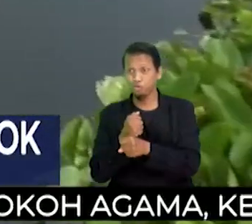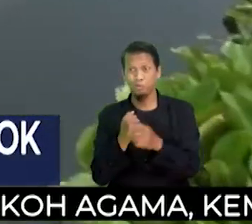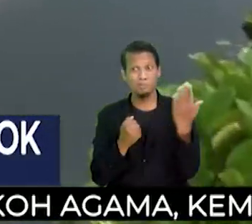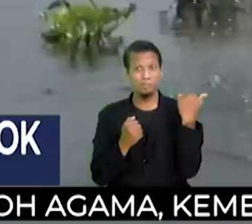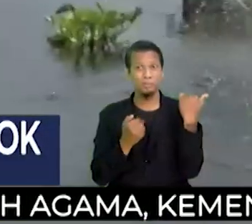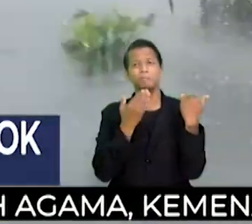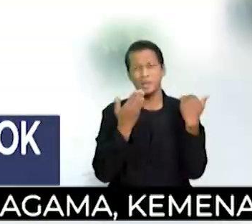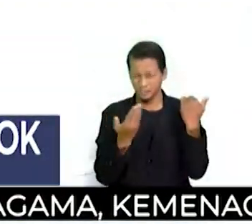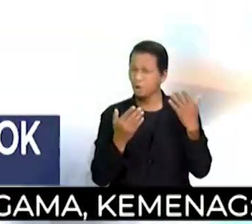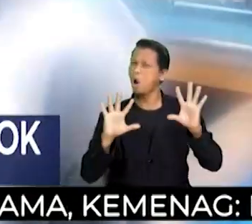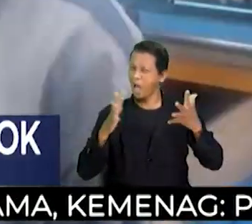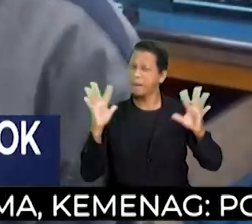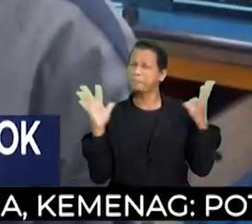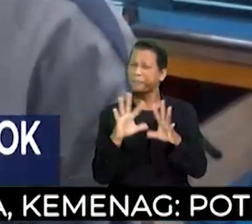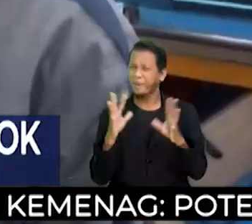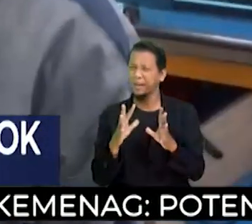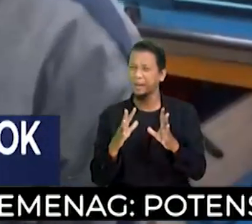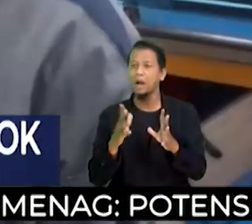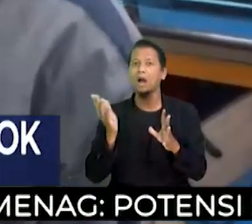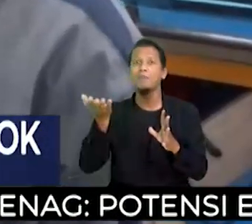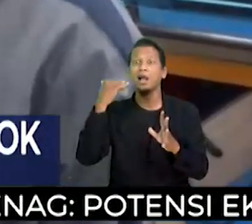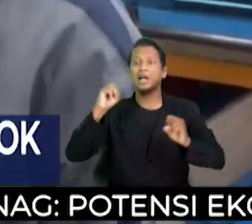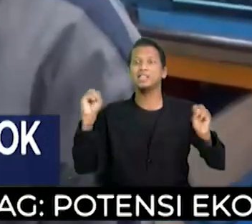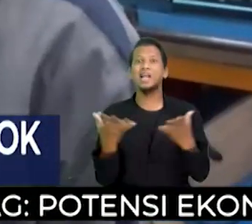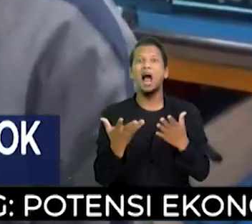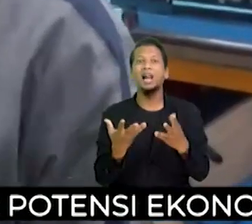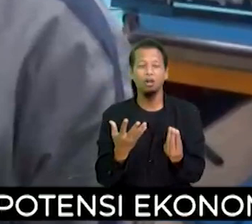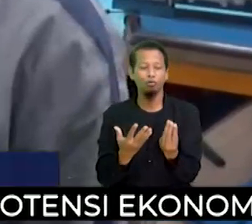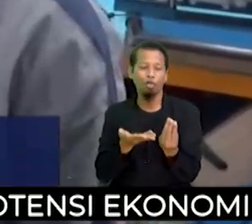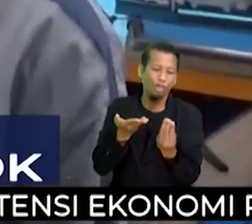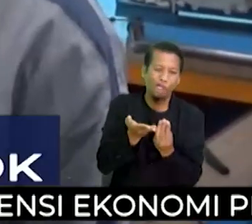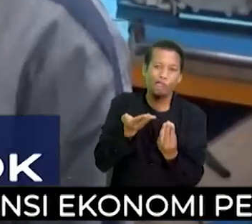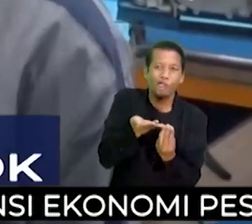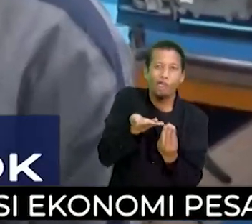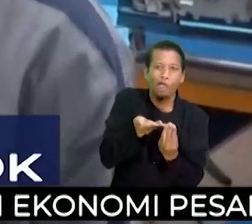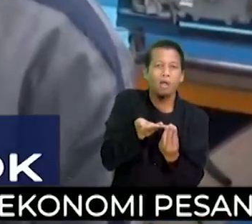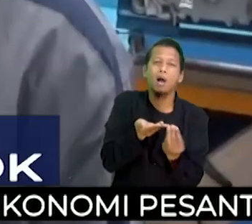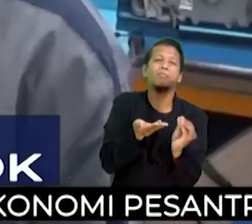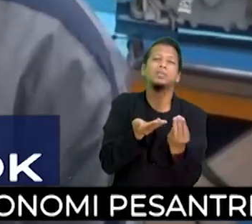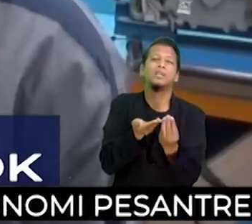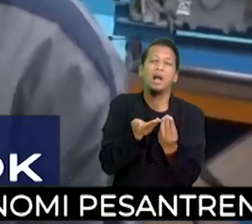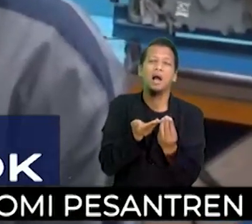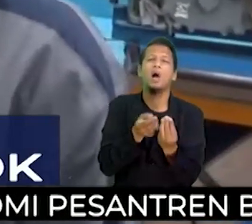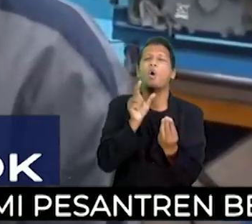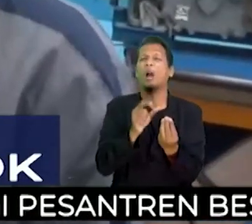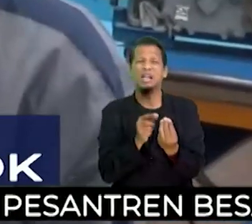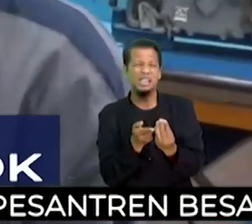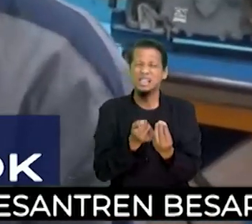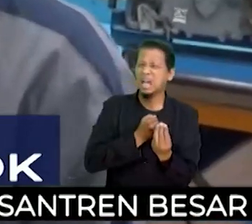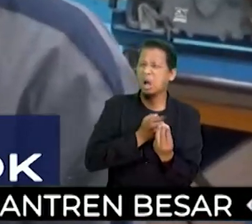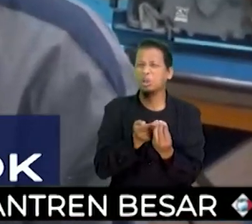wisatawan menurun. Ya pendapatan jadi turun drastis, terus biaya operasional juga